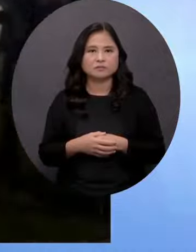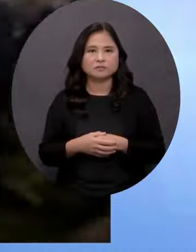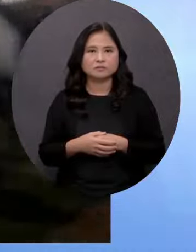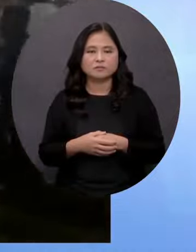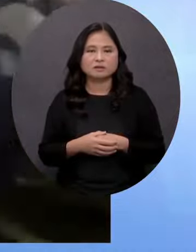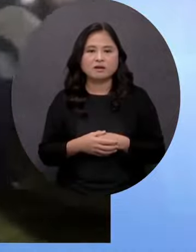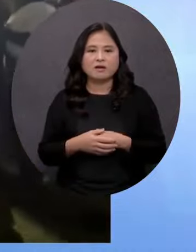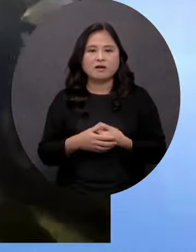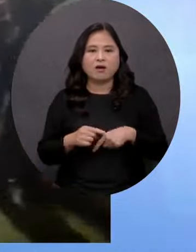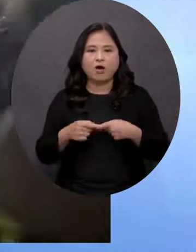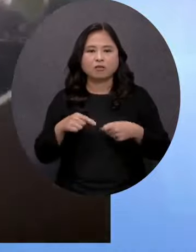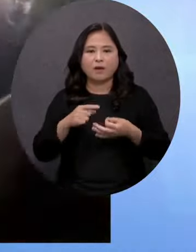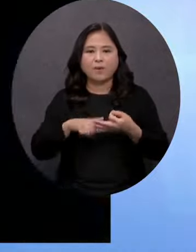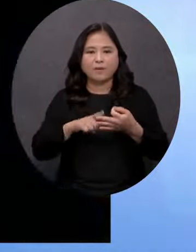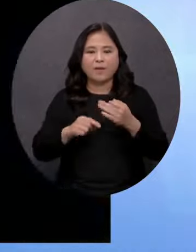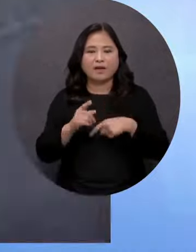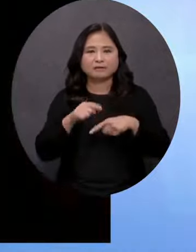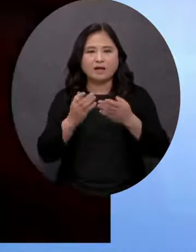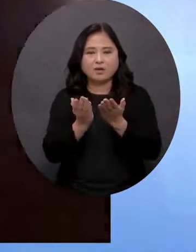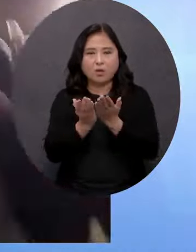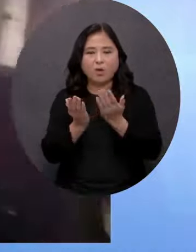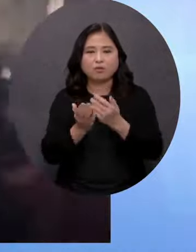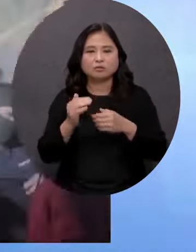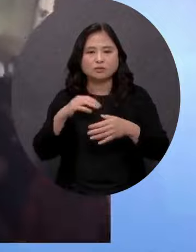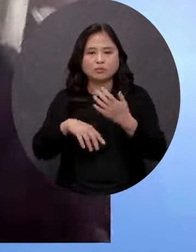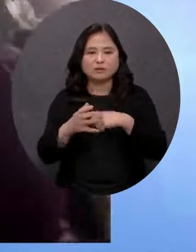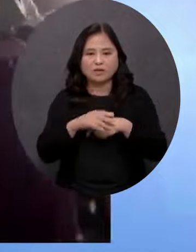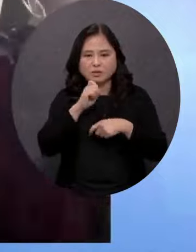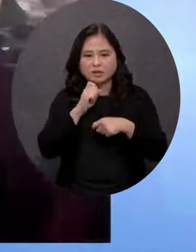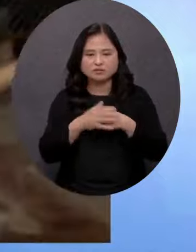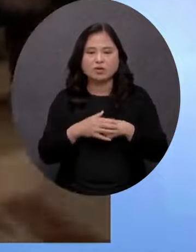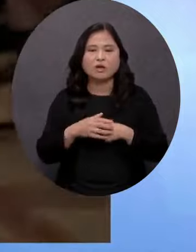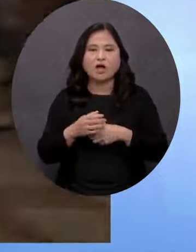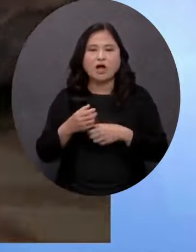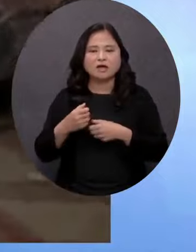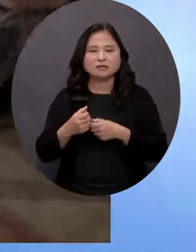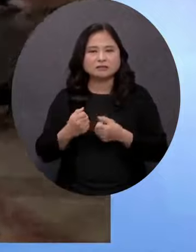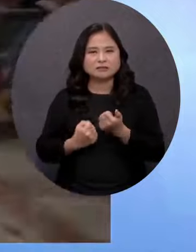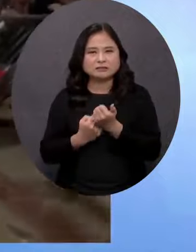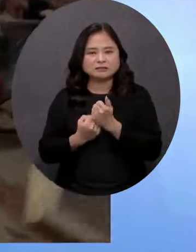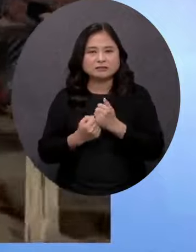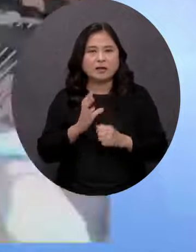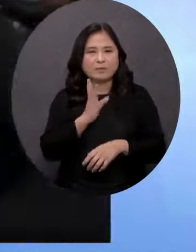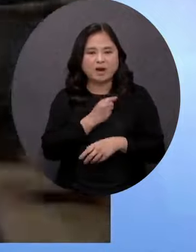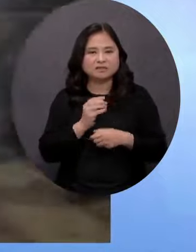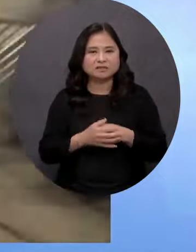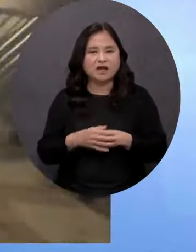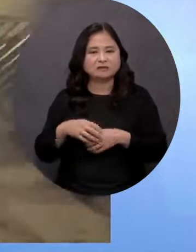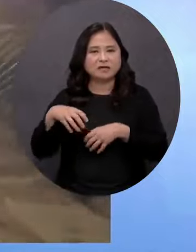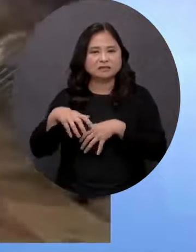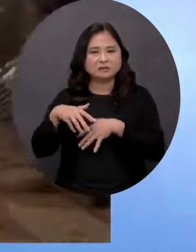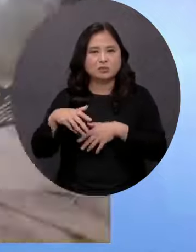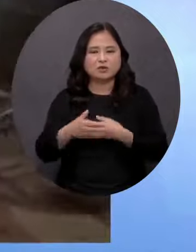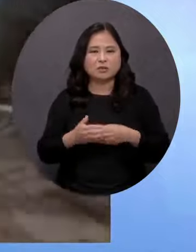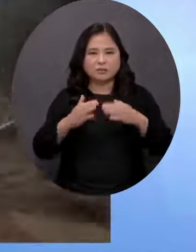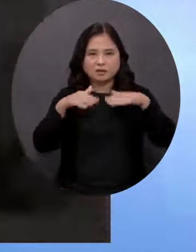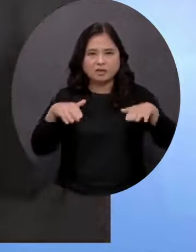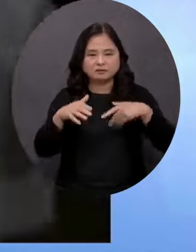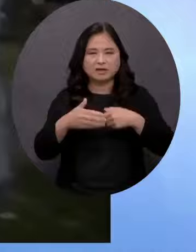在加州大学洛杉矶分校，有人企图拆毁声援巴勒斯坦示威者架设的营地和屏